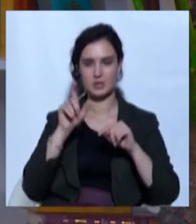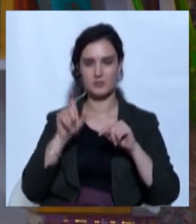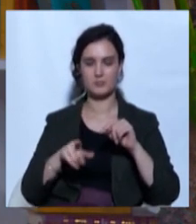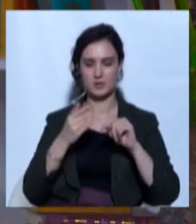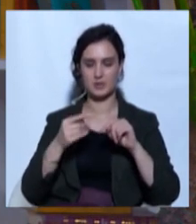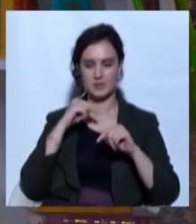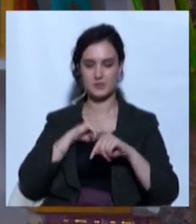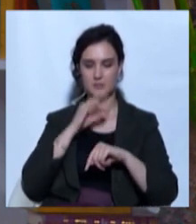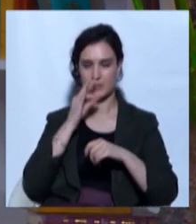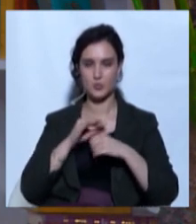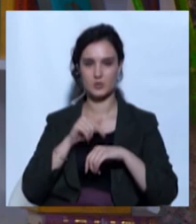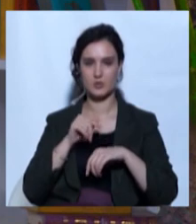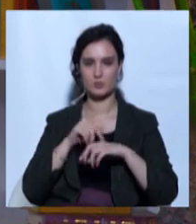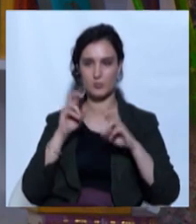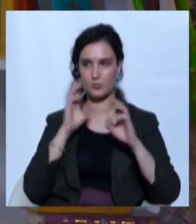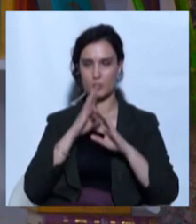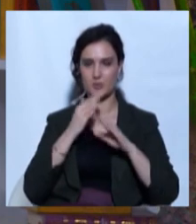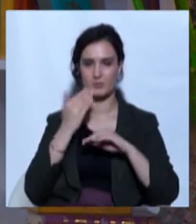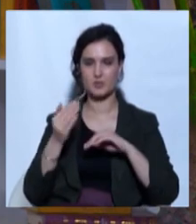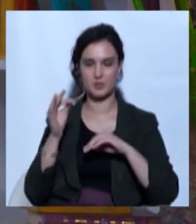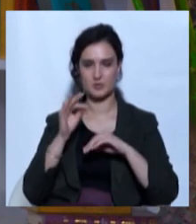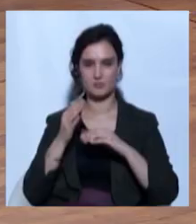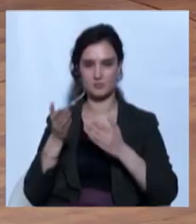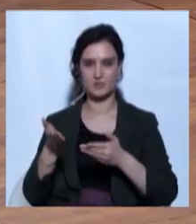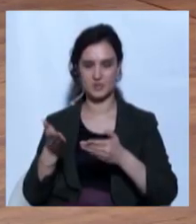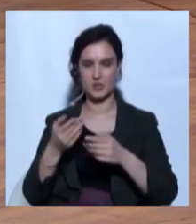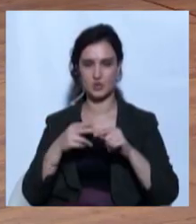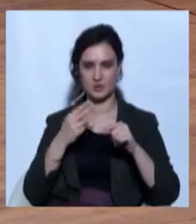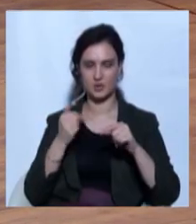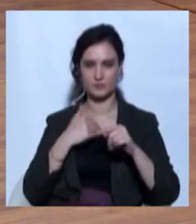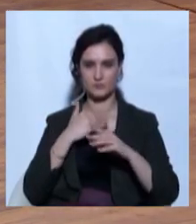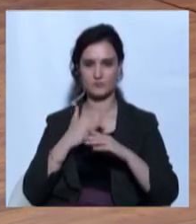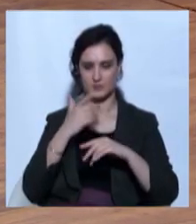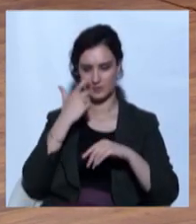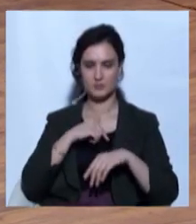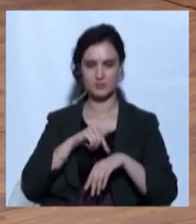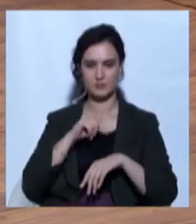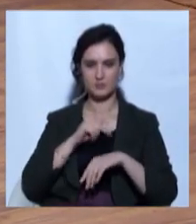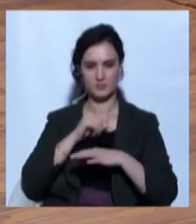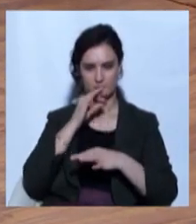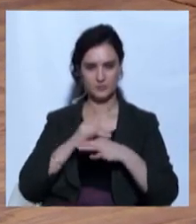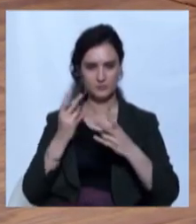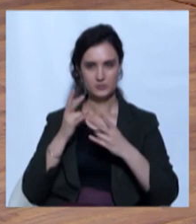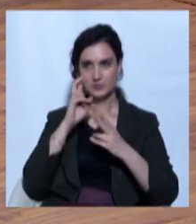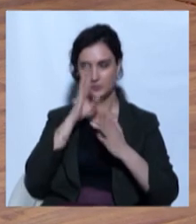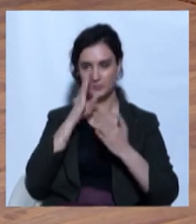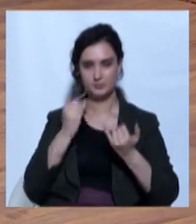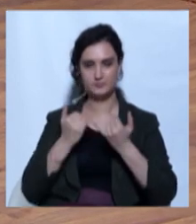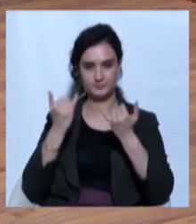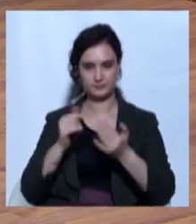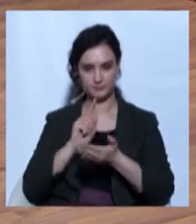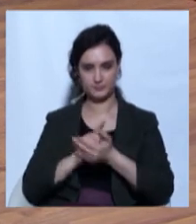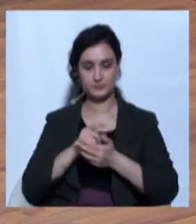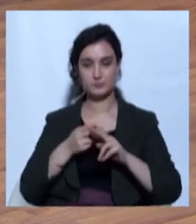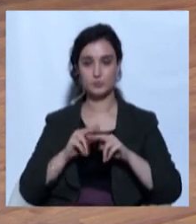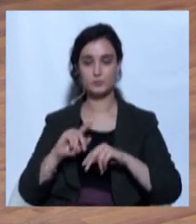მორალურ პასუხისმგებლობას ბუნების წინაშე. დიახ, ჩვენ გვაქვს მორალური პასუხისმგებლობა ბუნების წინაშე,